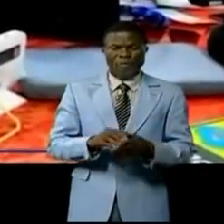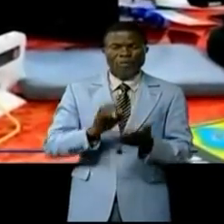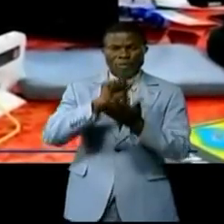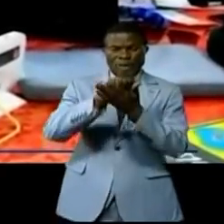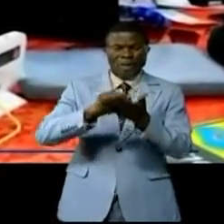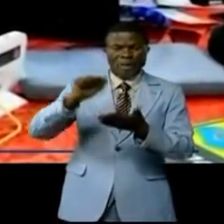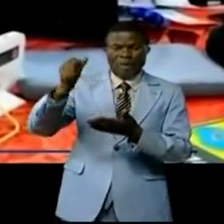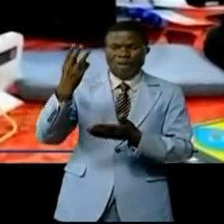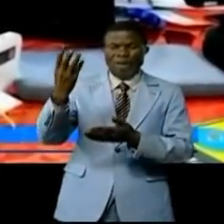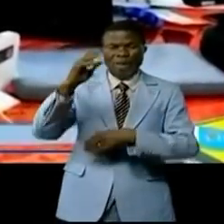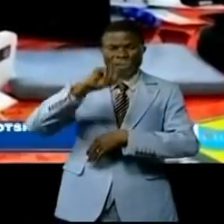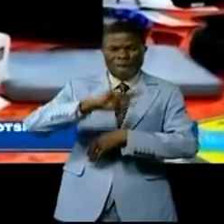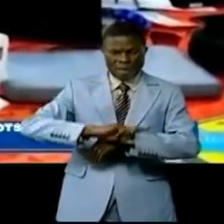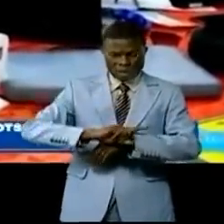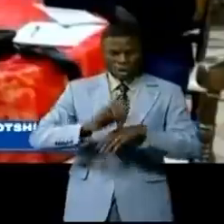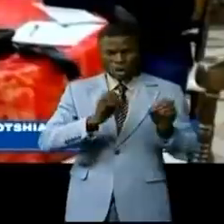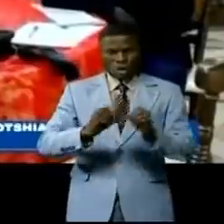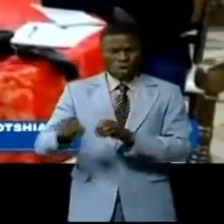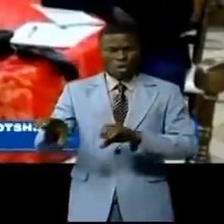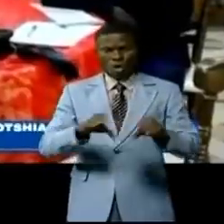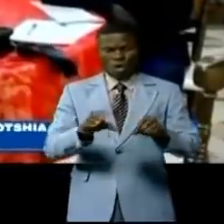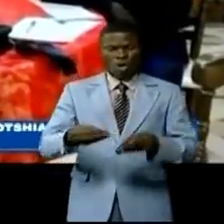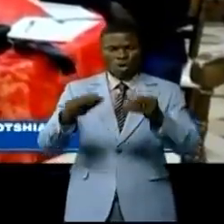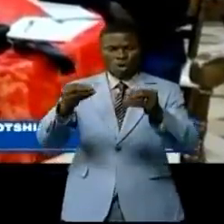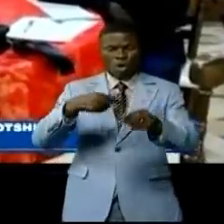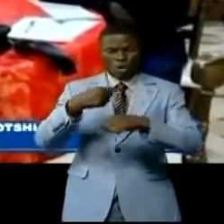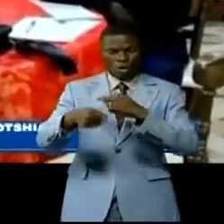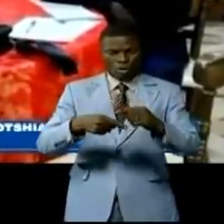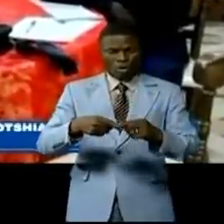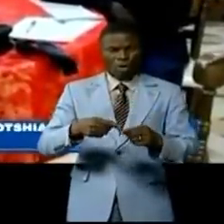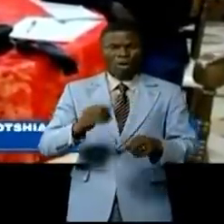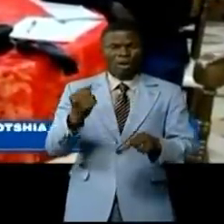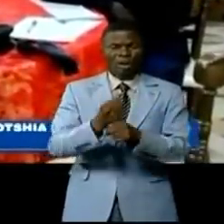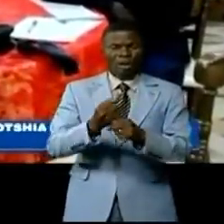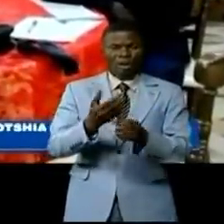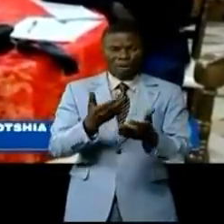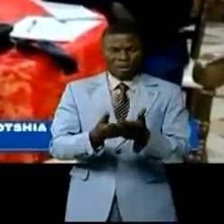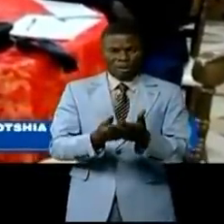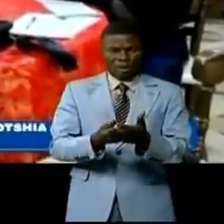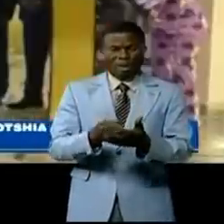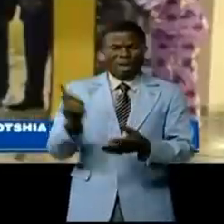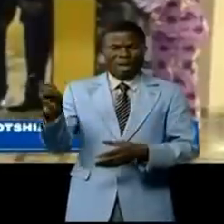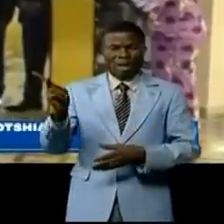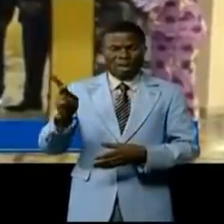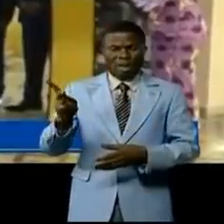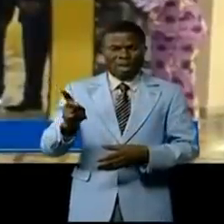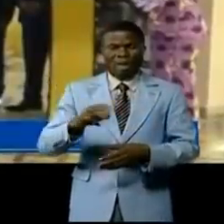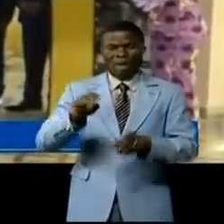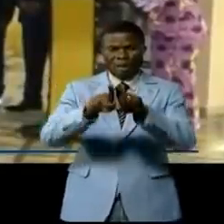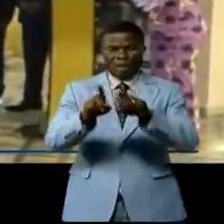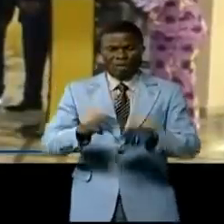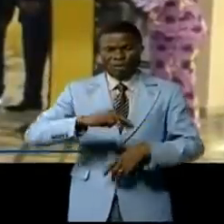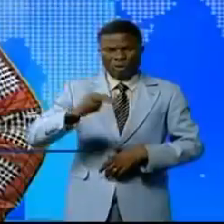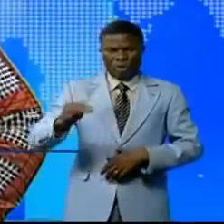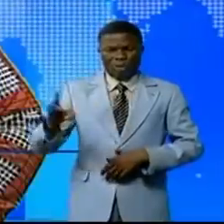de 4 jours a précédé la cérémonie officielle du lancement de Padrir à l'espace Kassai et Maniema.